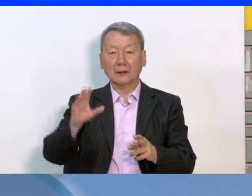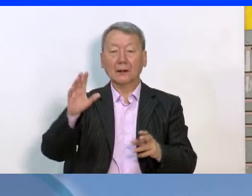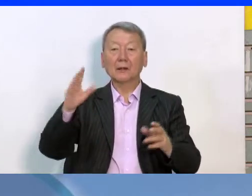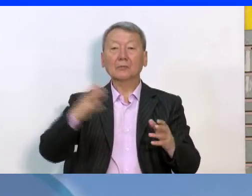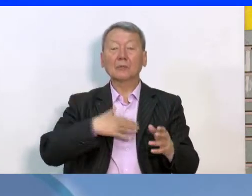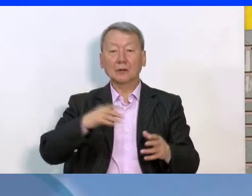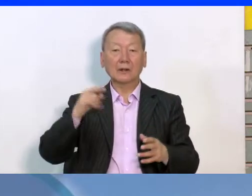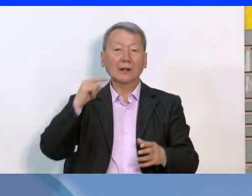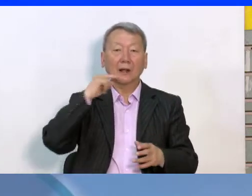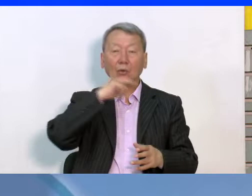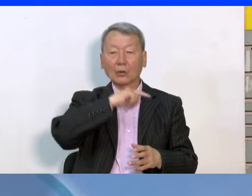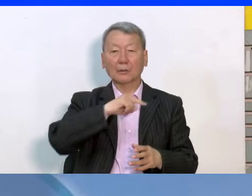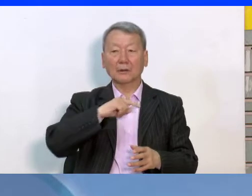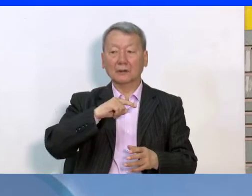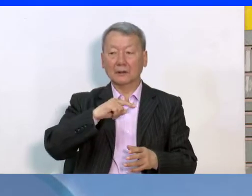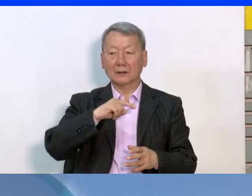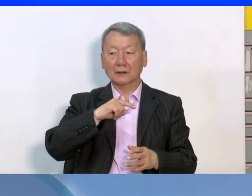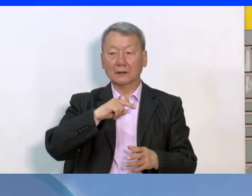Экономиканын